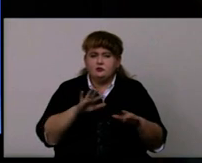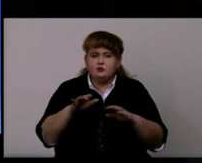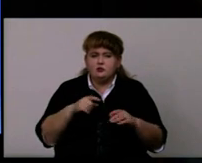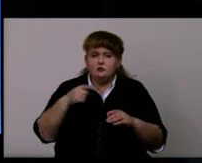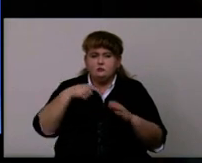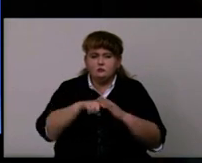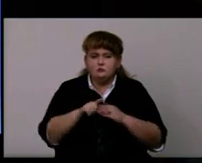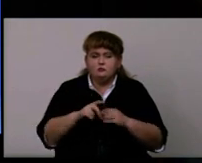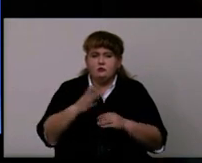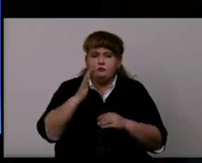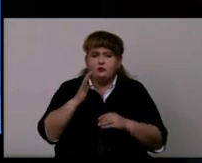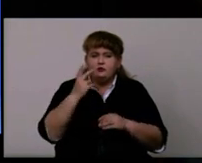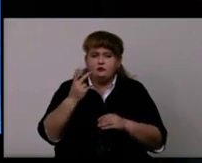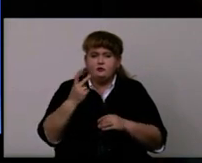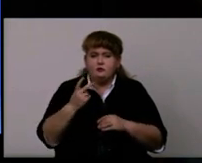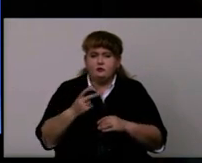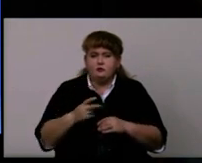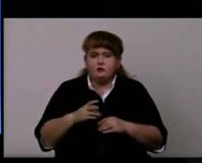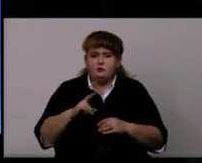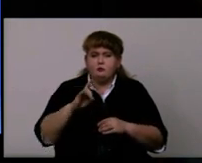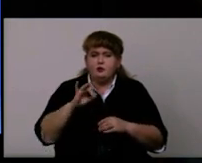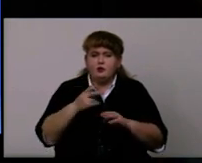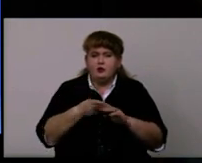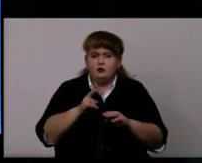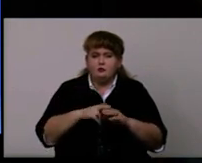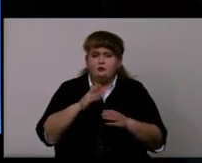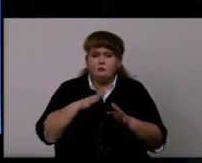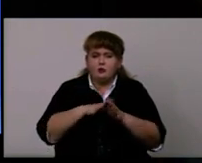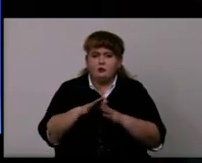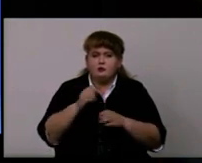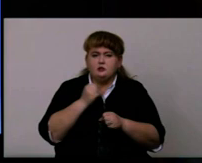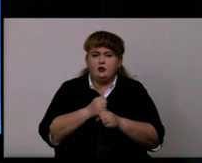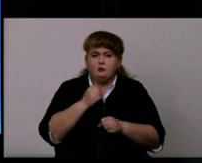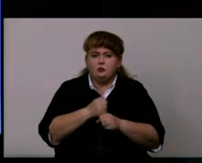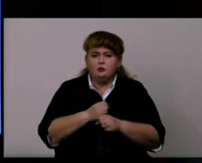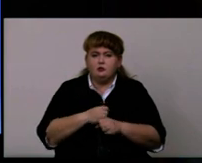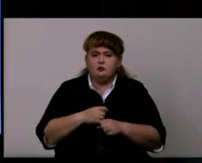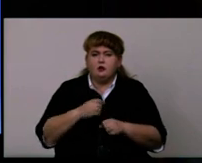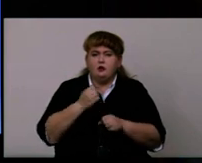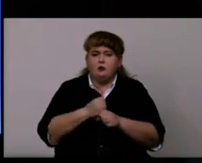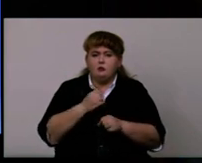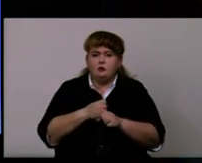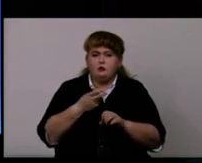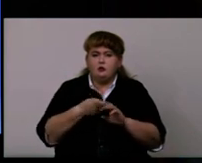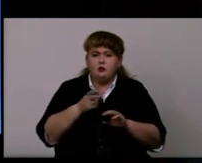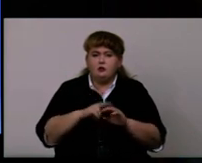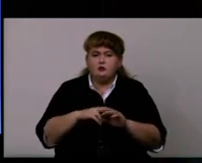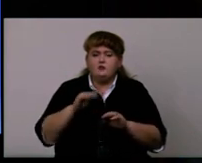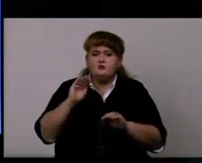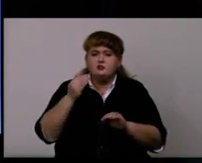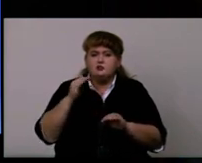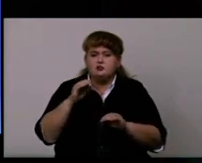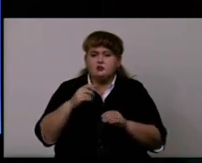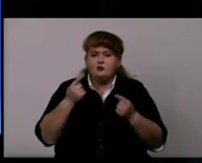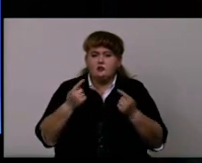приобрело скорость v2. При этом выполняется работа. Мы знаем с вами, что работа – это физическая